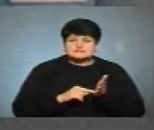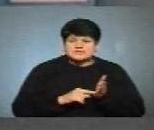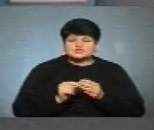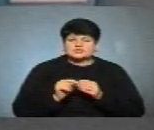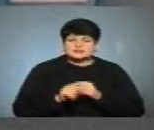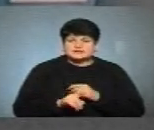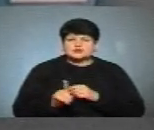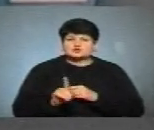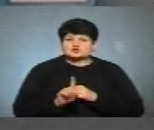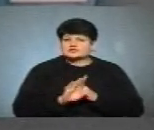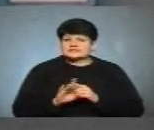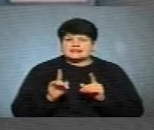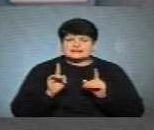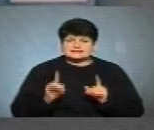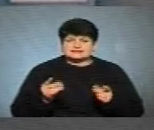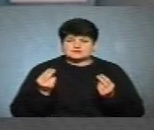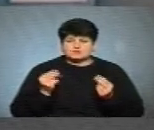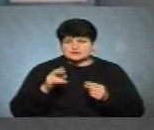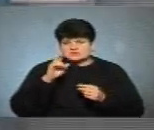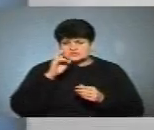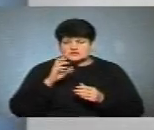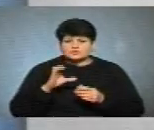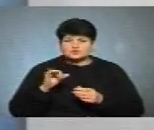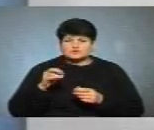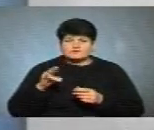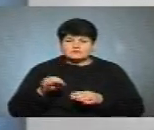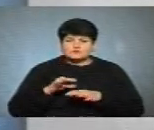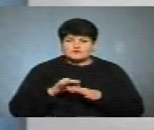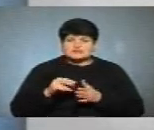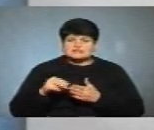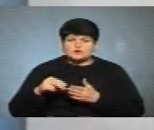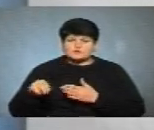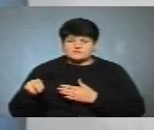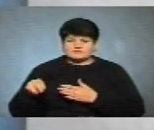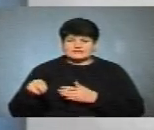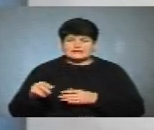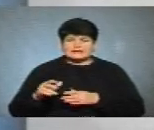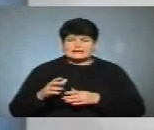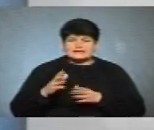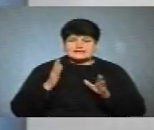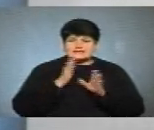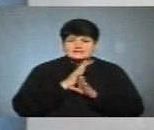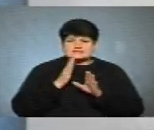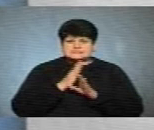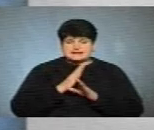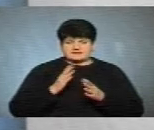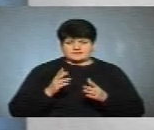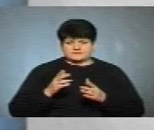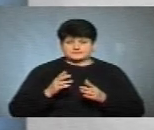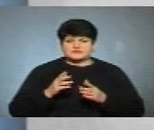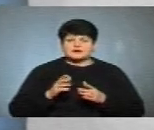що не тільки за кошти державної субвенції проводили закупівля кисневих концентраторів.